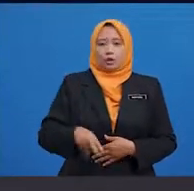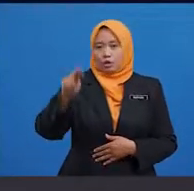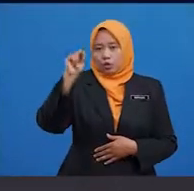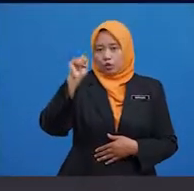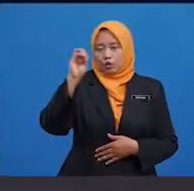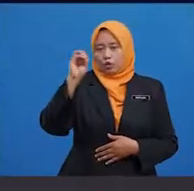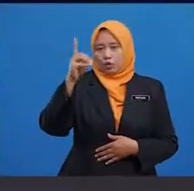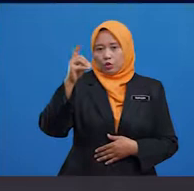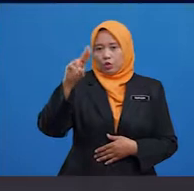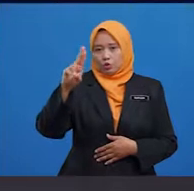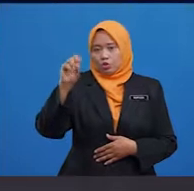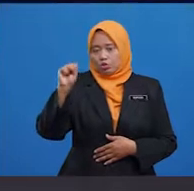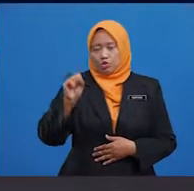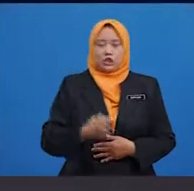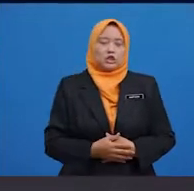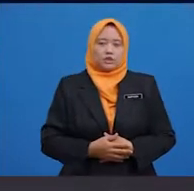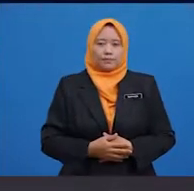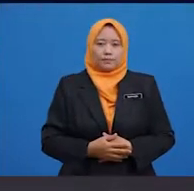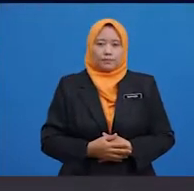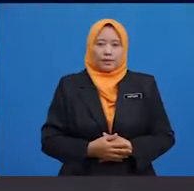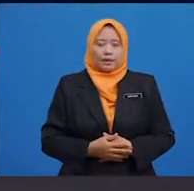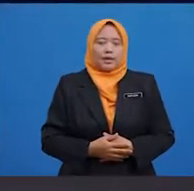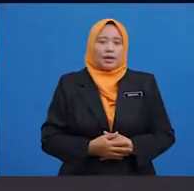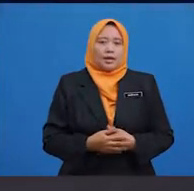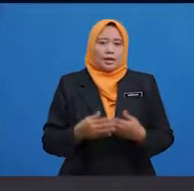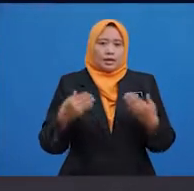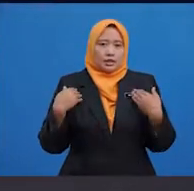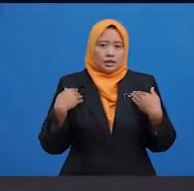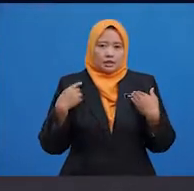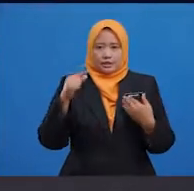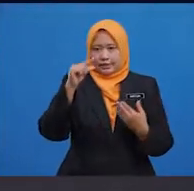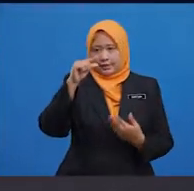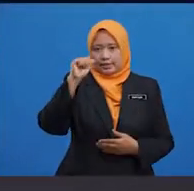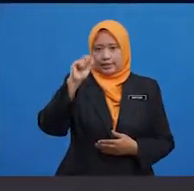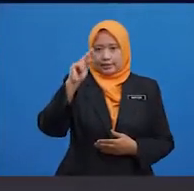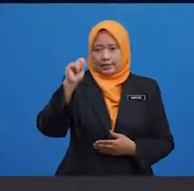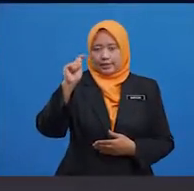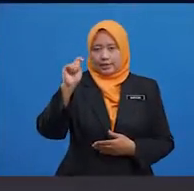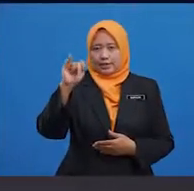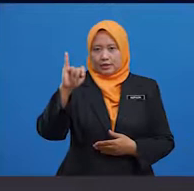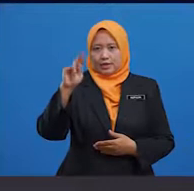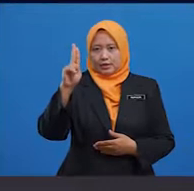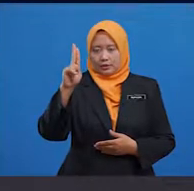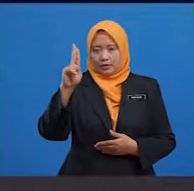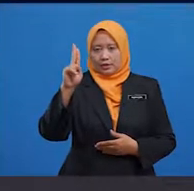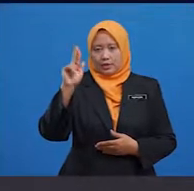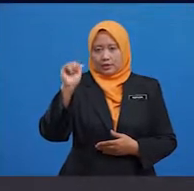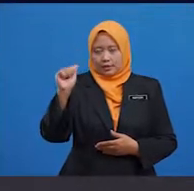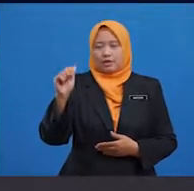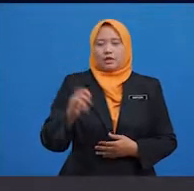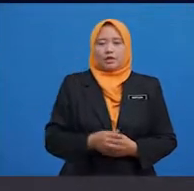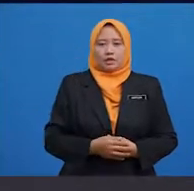ventricle terdapat gantian yang khusus untuk menghantar impuls saraf dan dikenali